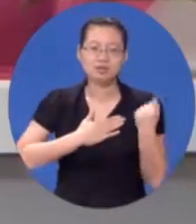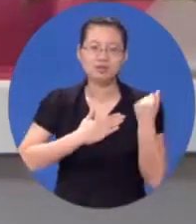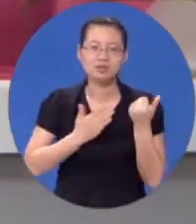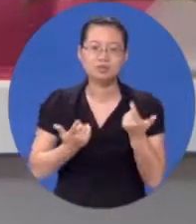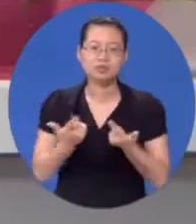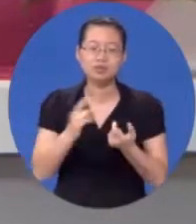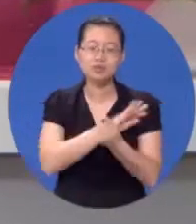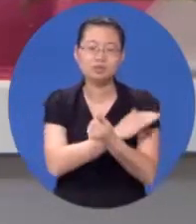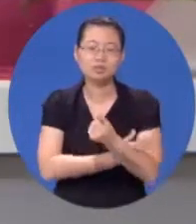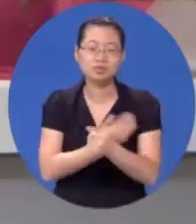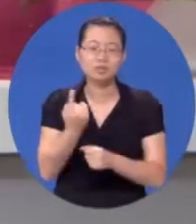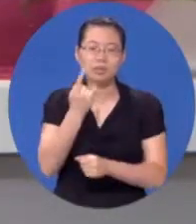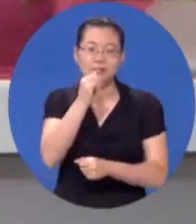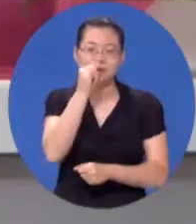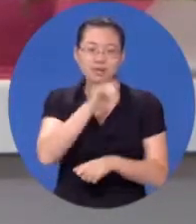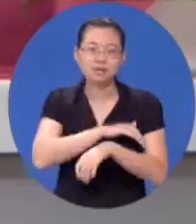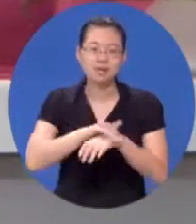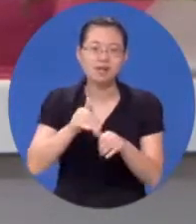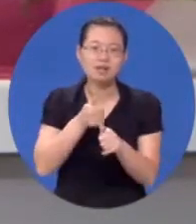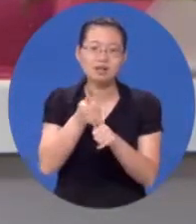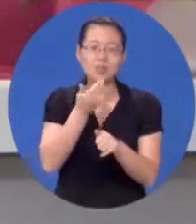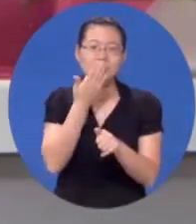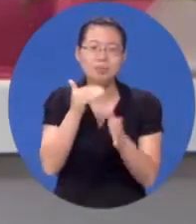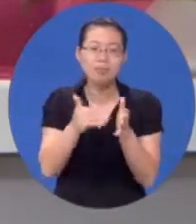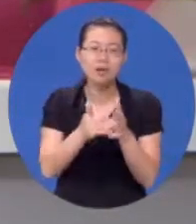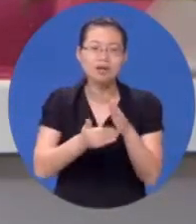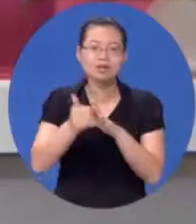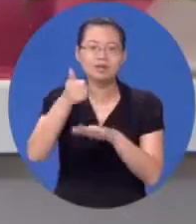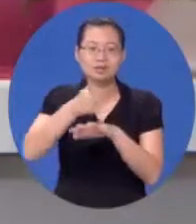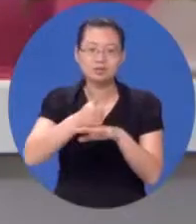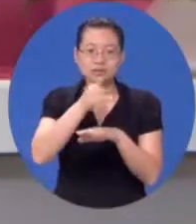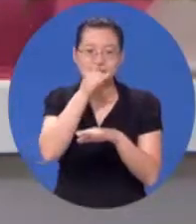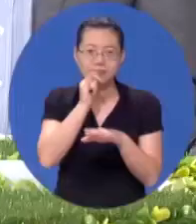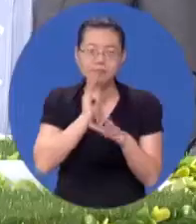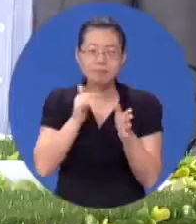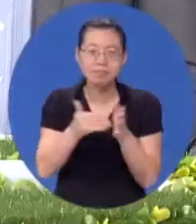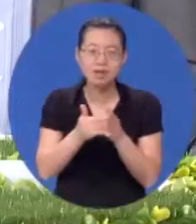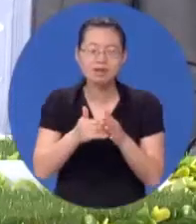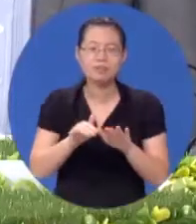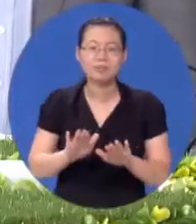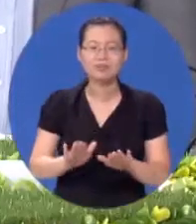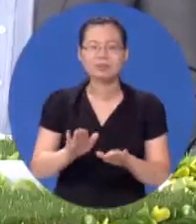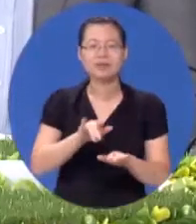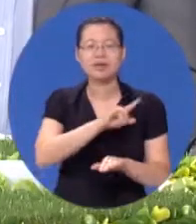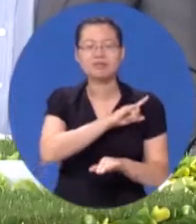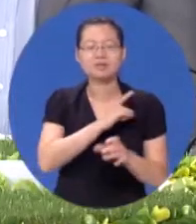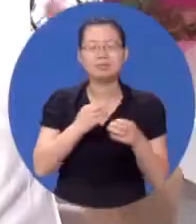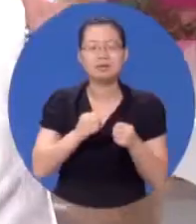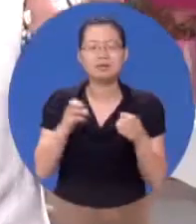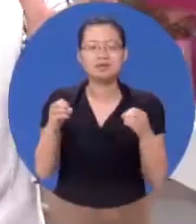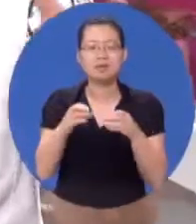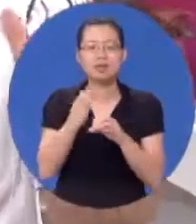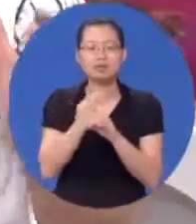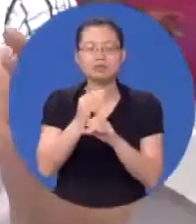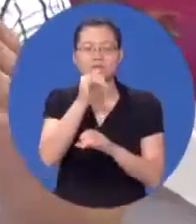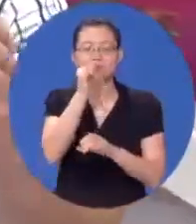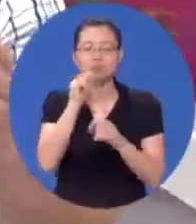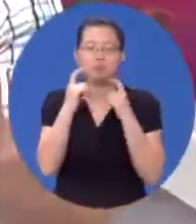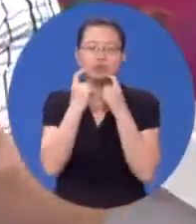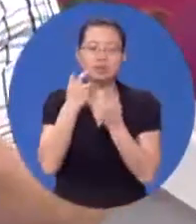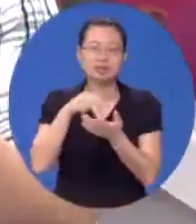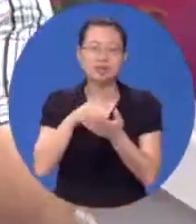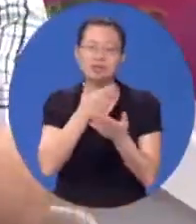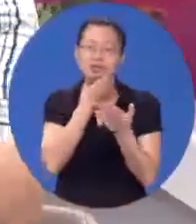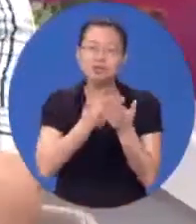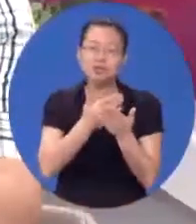조절력이 높은 아이들은 이런 것들을 잘 극복하고 성취할 수 있겠죠. 그 요즘 가장 많이 얘기가 나오고, 저도 개인적으로 굉장히 그